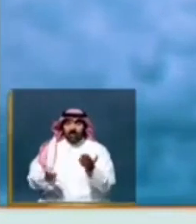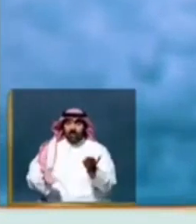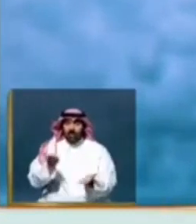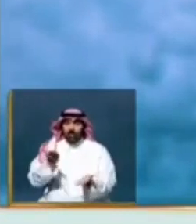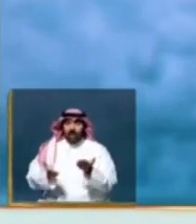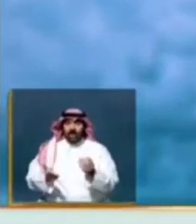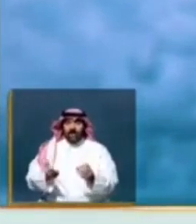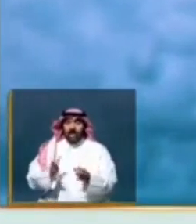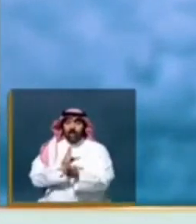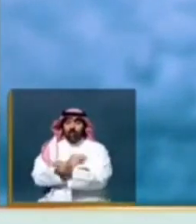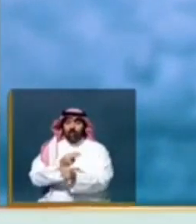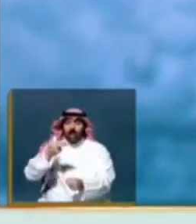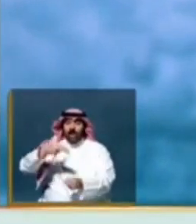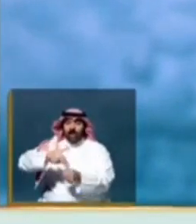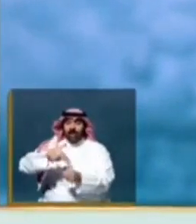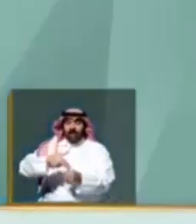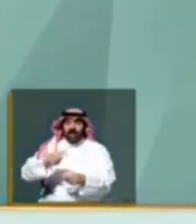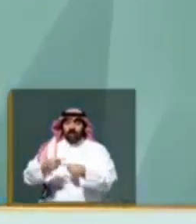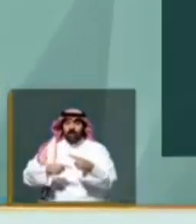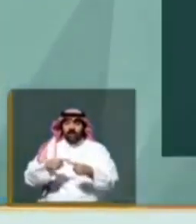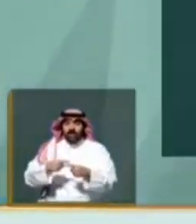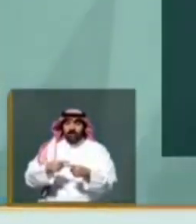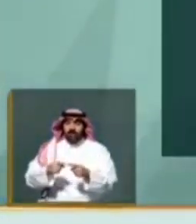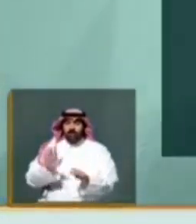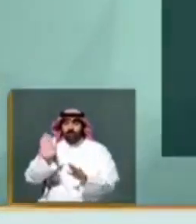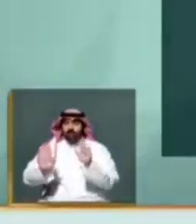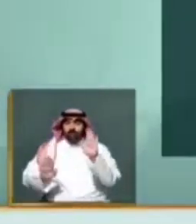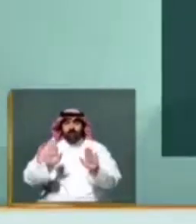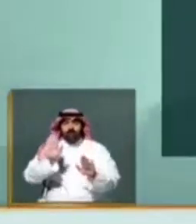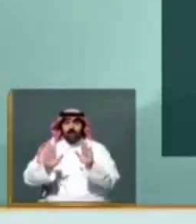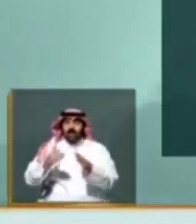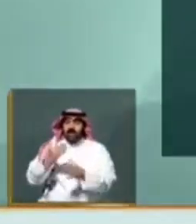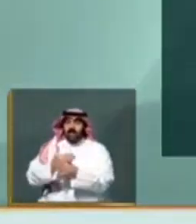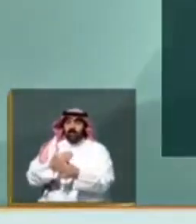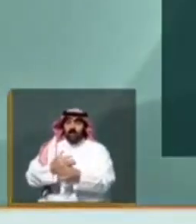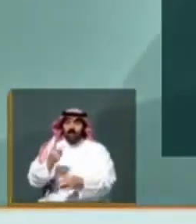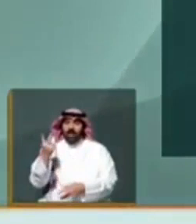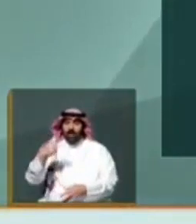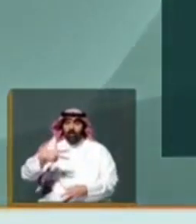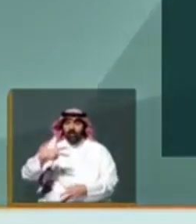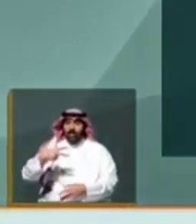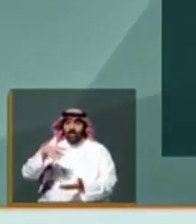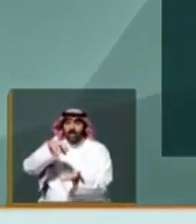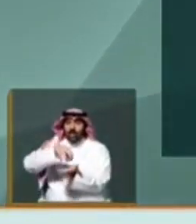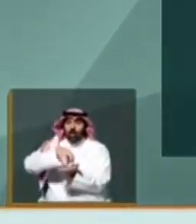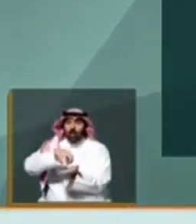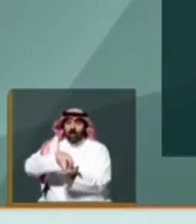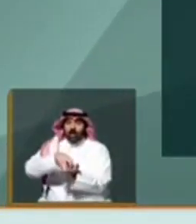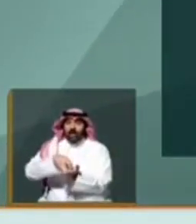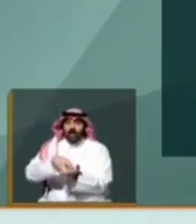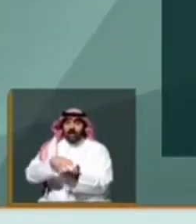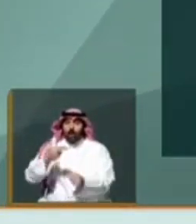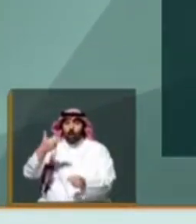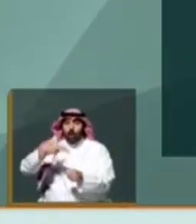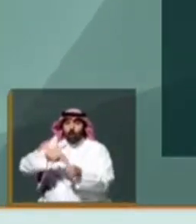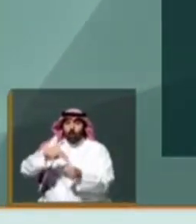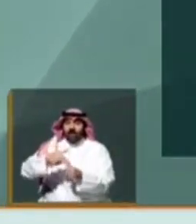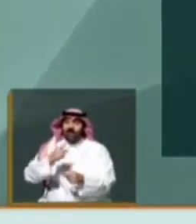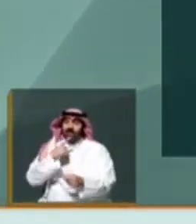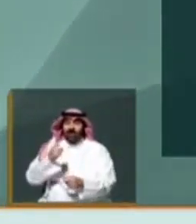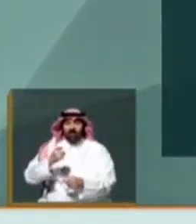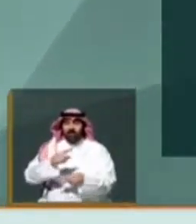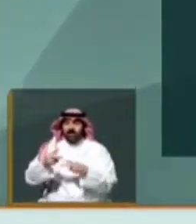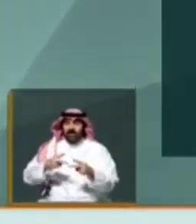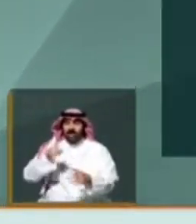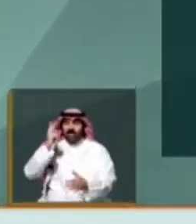في سوق النفط، حيث قامت بحشد التأييد لذلك من 22 دولة من دول أوبك بلس، إلا أنه